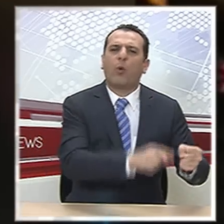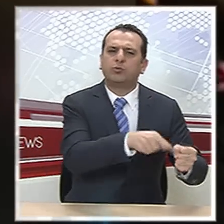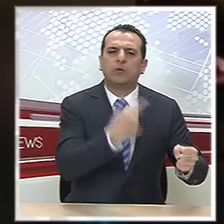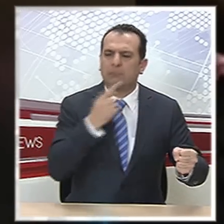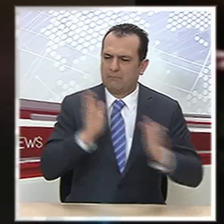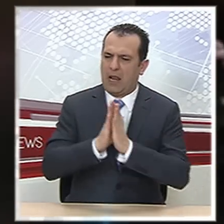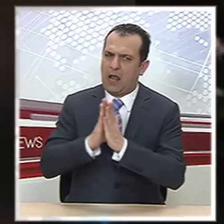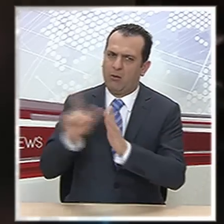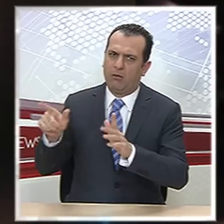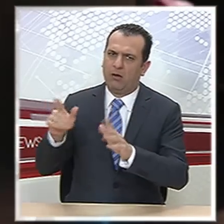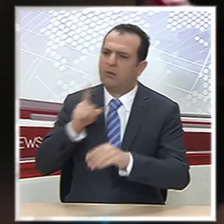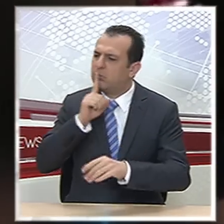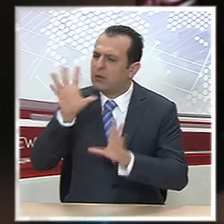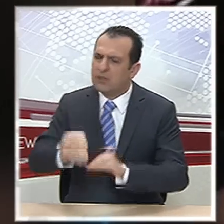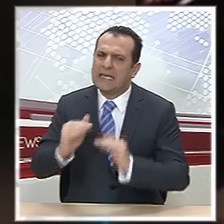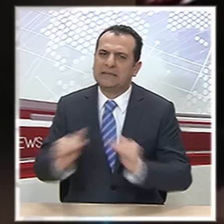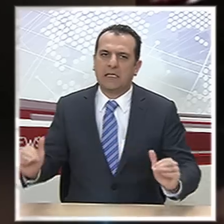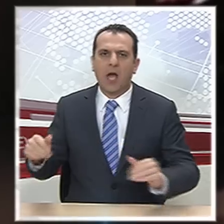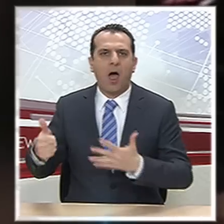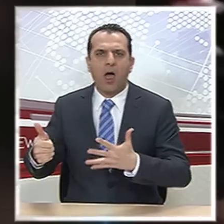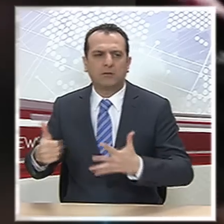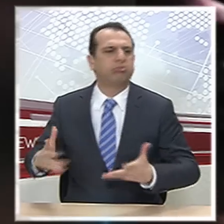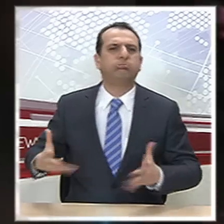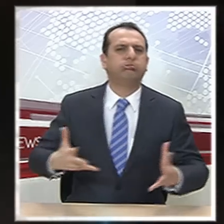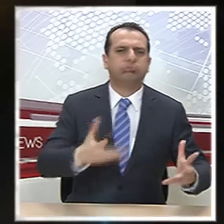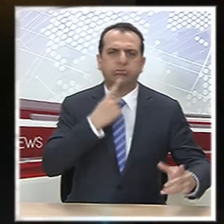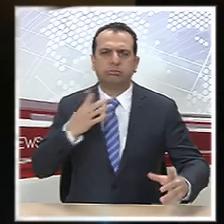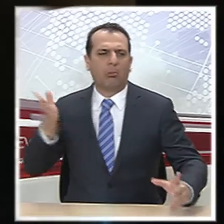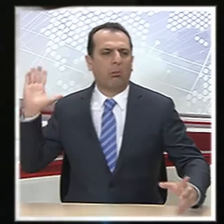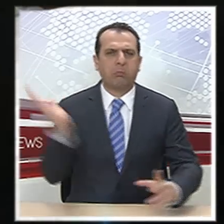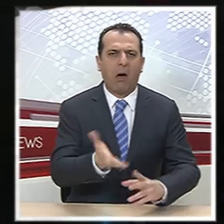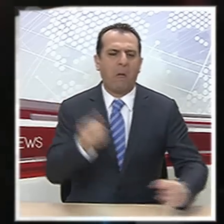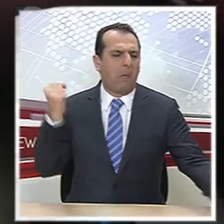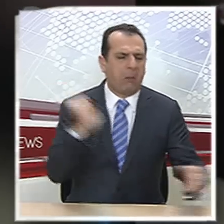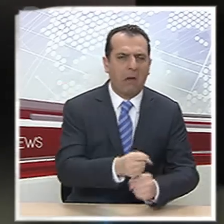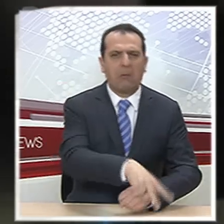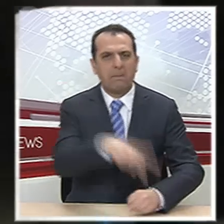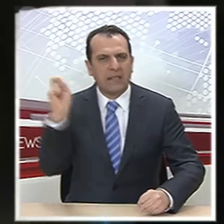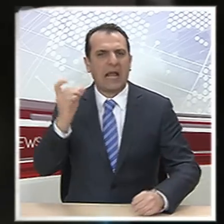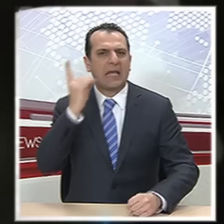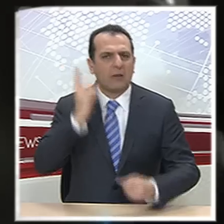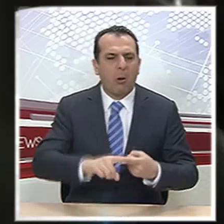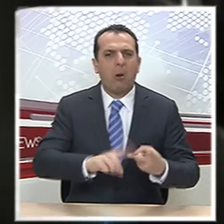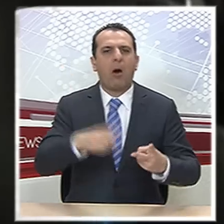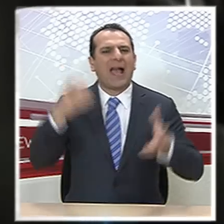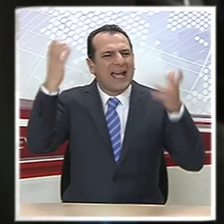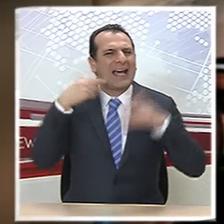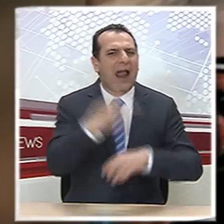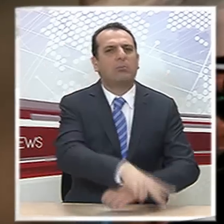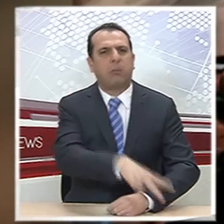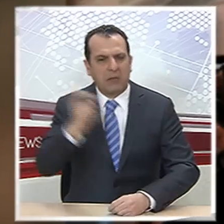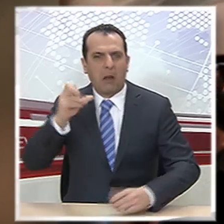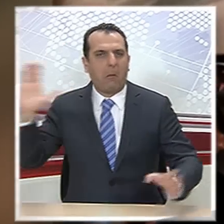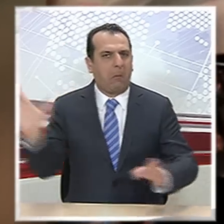τους υπόλοιπους επιβάτες. Τότε η παρέα του επιτέθηκε, τον χτύπησαν, του πήραν το κινητό τηλέφωνο και το κράνος και προκάλεσαν φθορές στο όχημα. Η